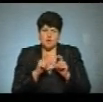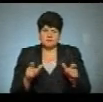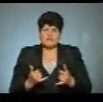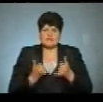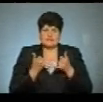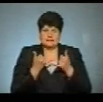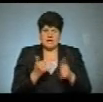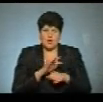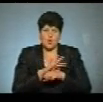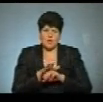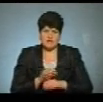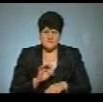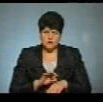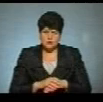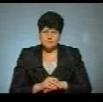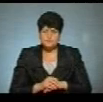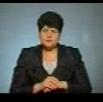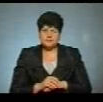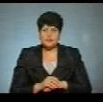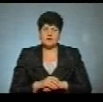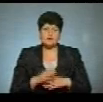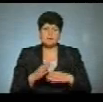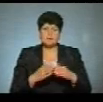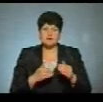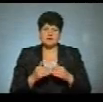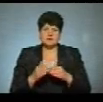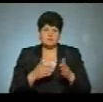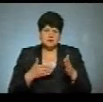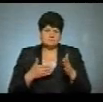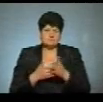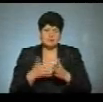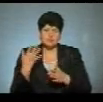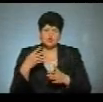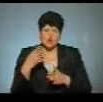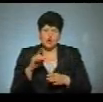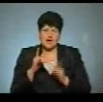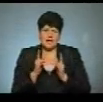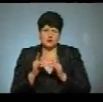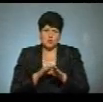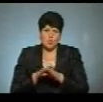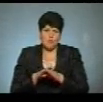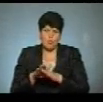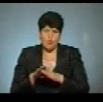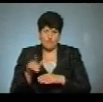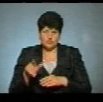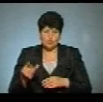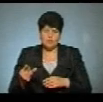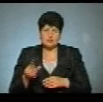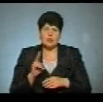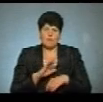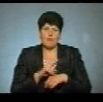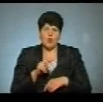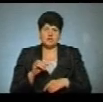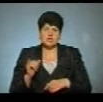коронавірус. Почаївська лікарня заповнена фактично на критичну межу, це на 40 ліжок заповнено хворих по